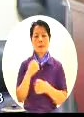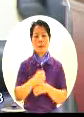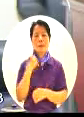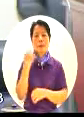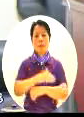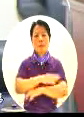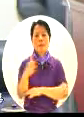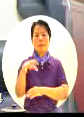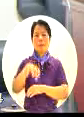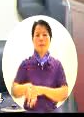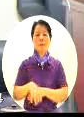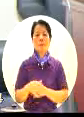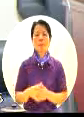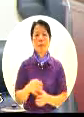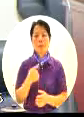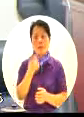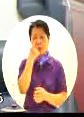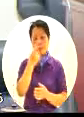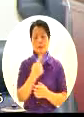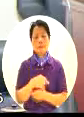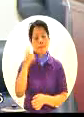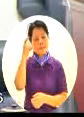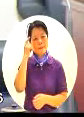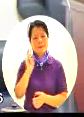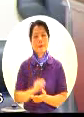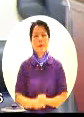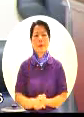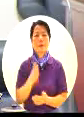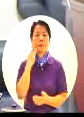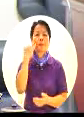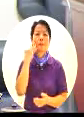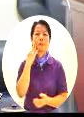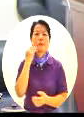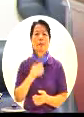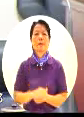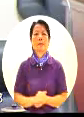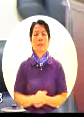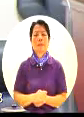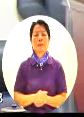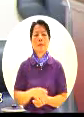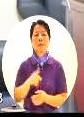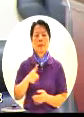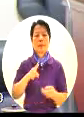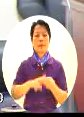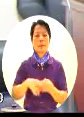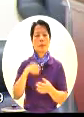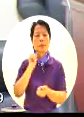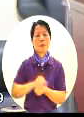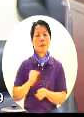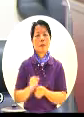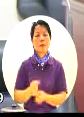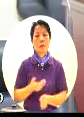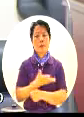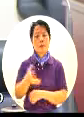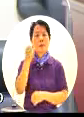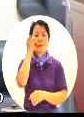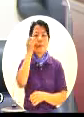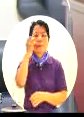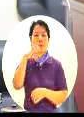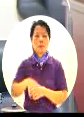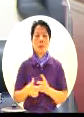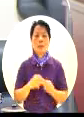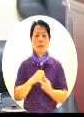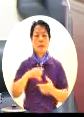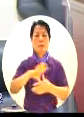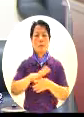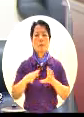哈。但是我个人的浅见呢，哈，如果这组单位由观光局跟文